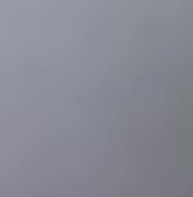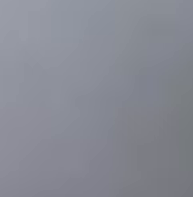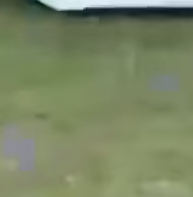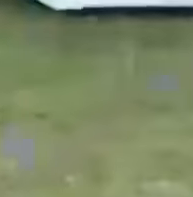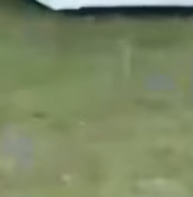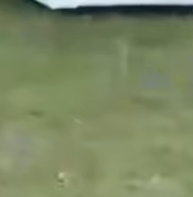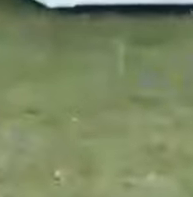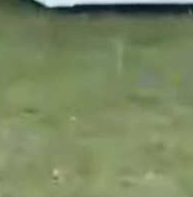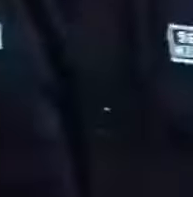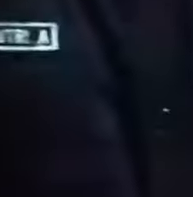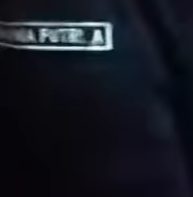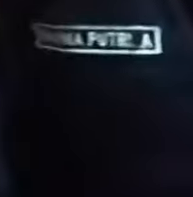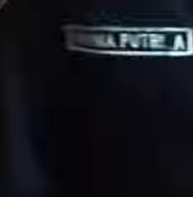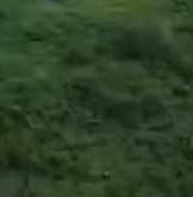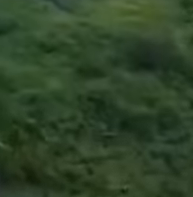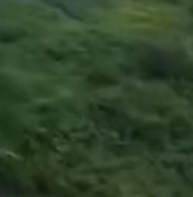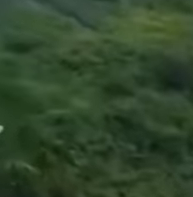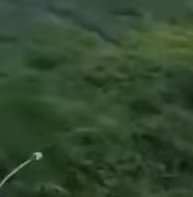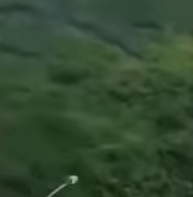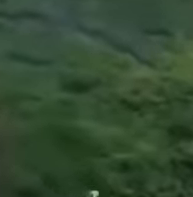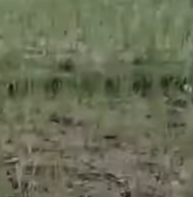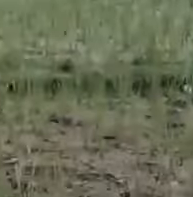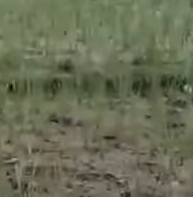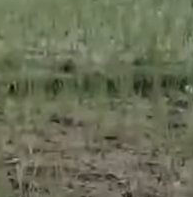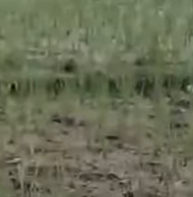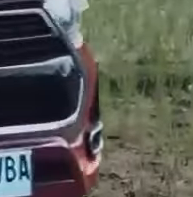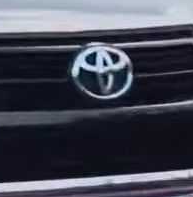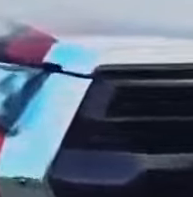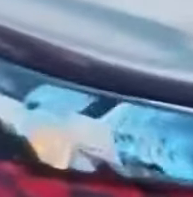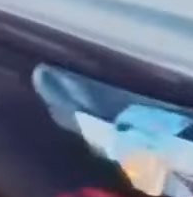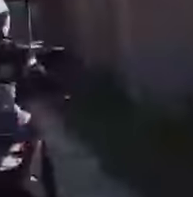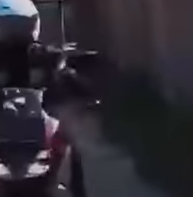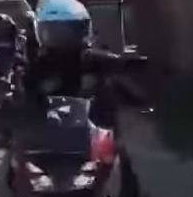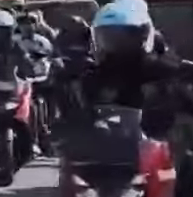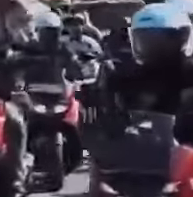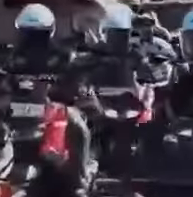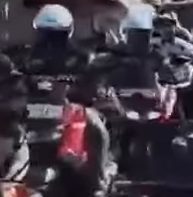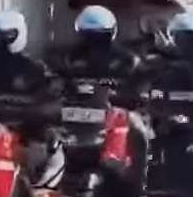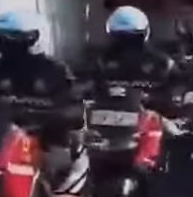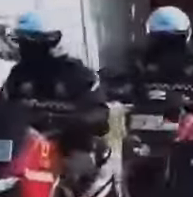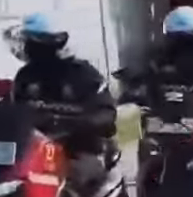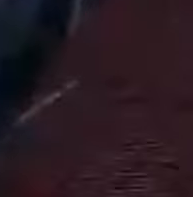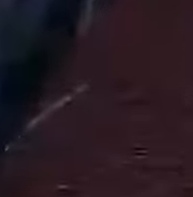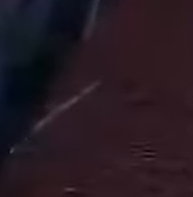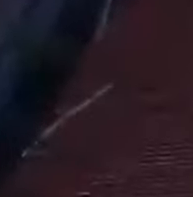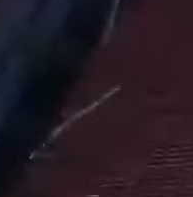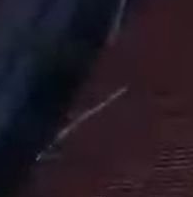2024. Gemilang, gembira, memilih langsung.